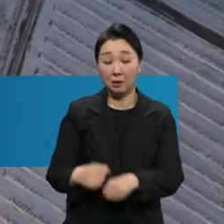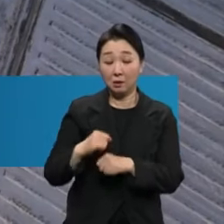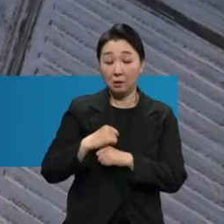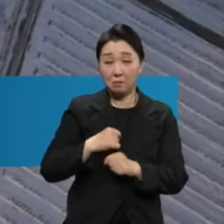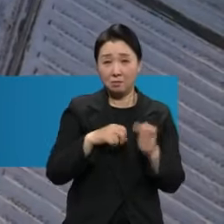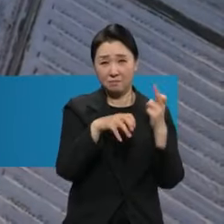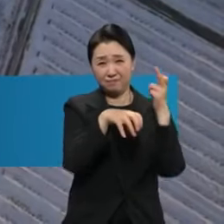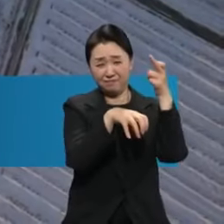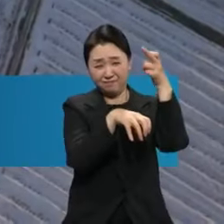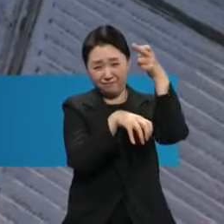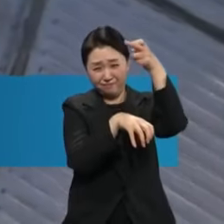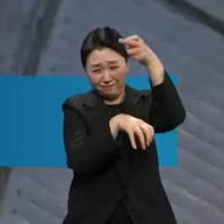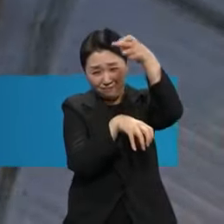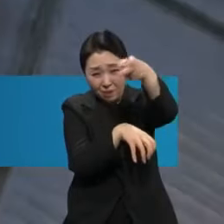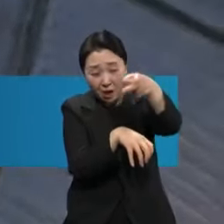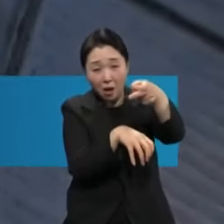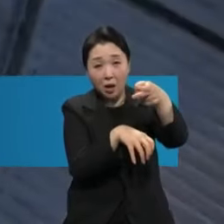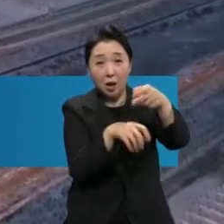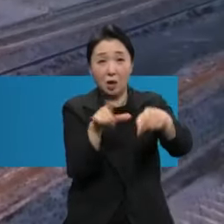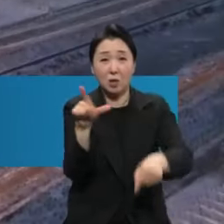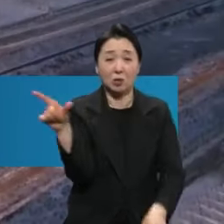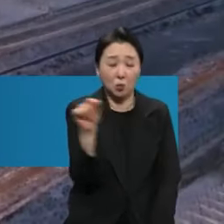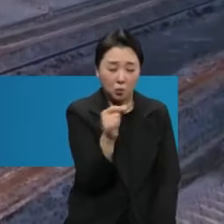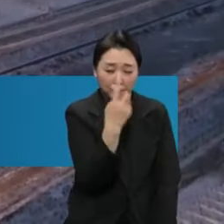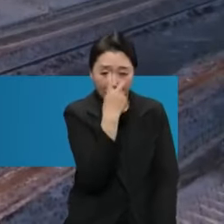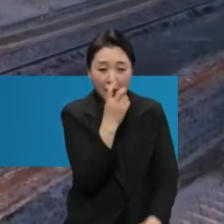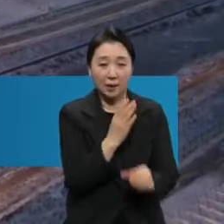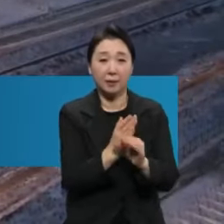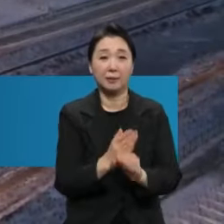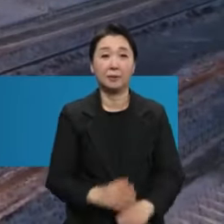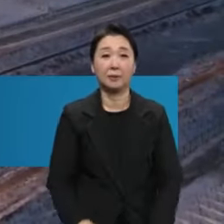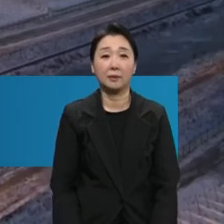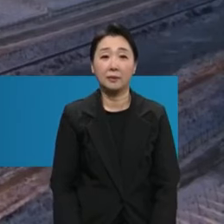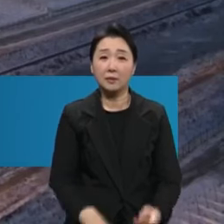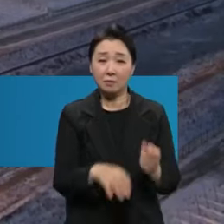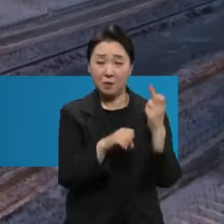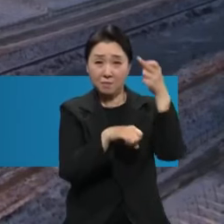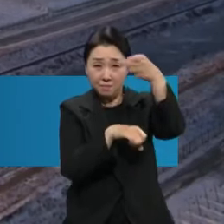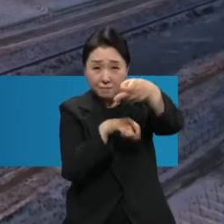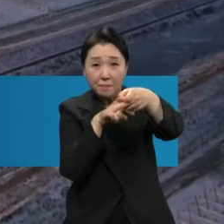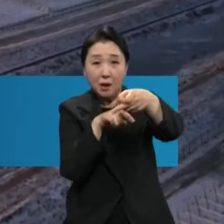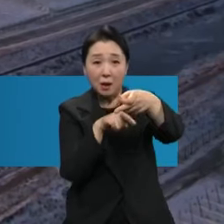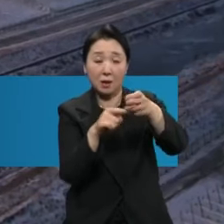탄도미사일의 비행거리와 고도, 속도 등 재원을 분석하고 있습니다. 이번